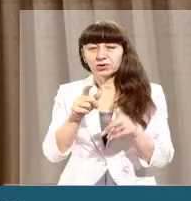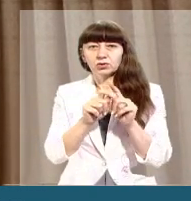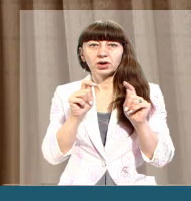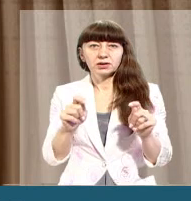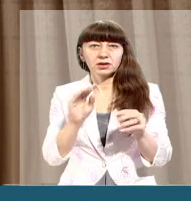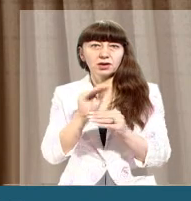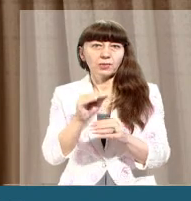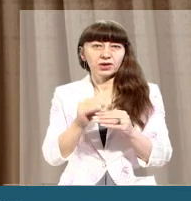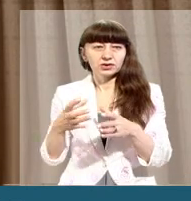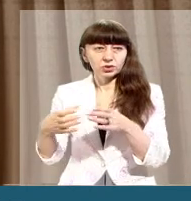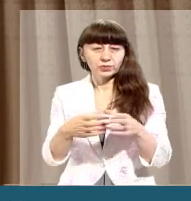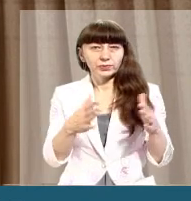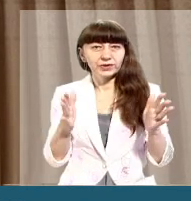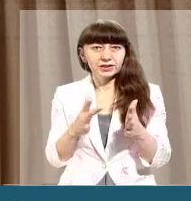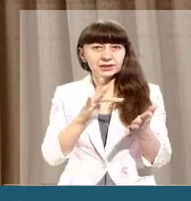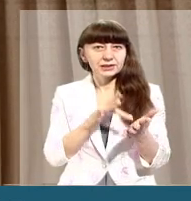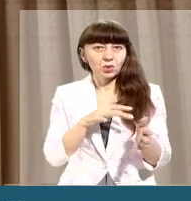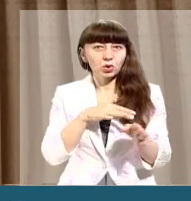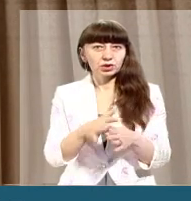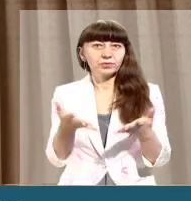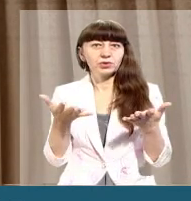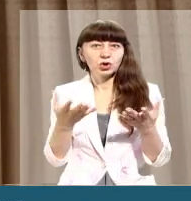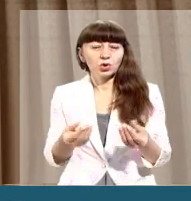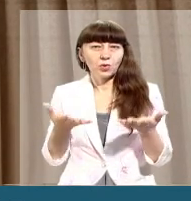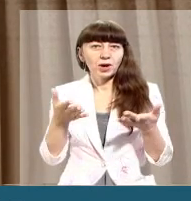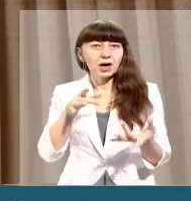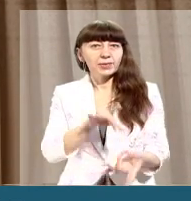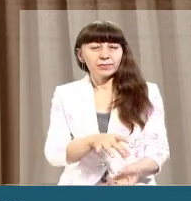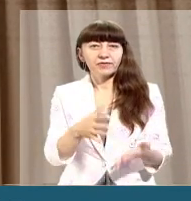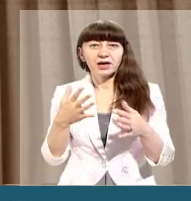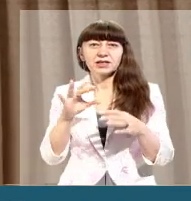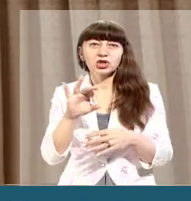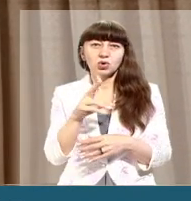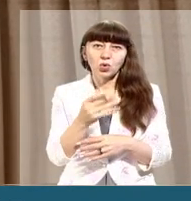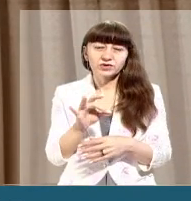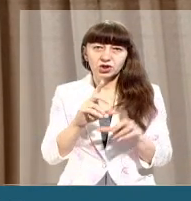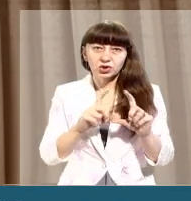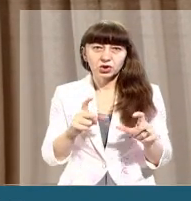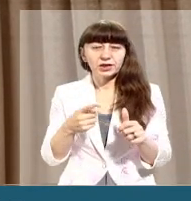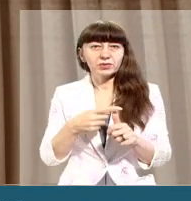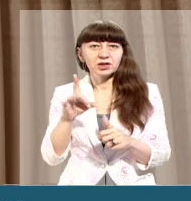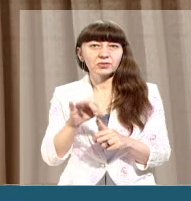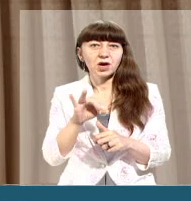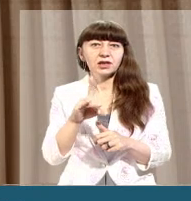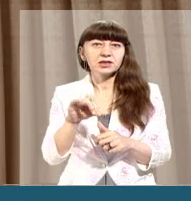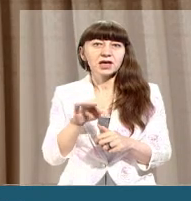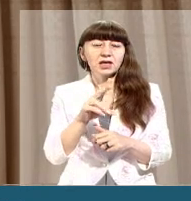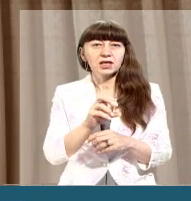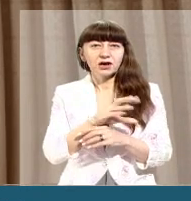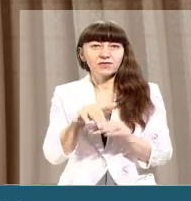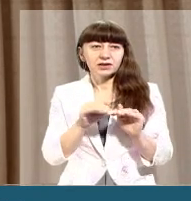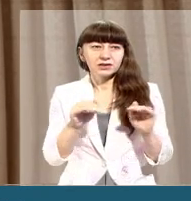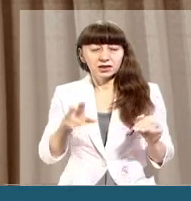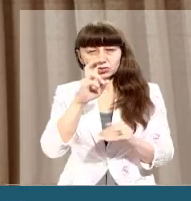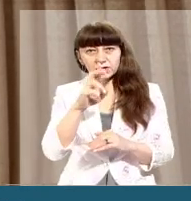открыты дополнительные группы в мини-центре с полным днем пребывания в Сычаковской школе, в школе имени Ибрая Алтынсарина. Охват детей